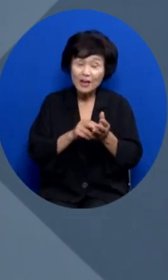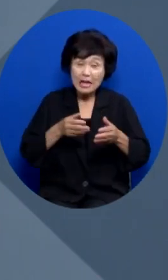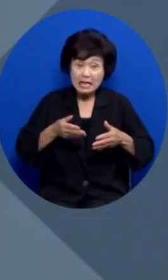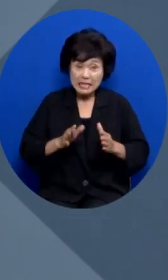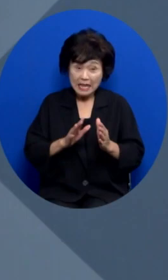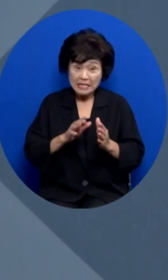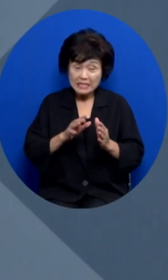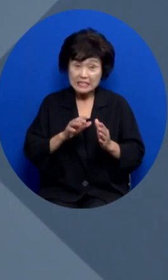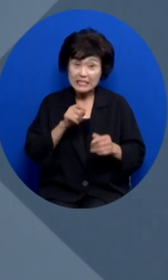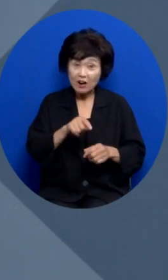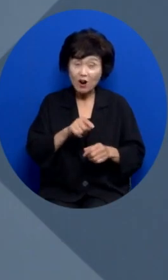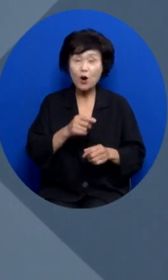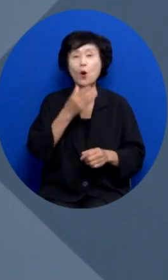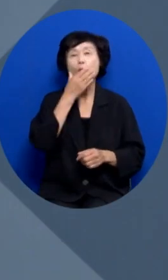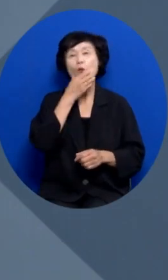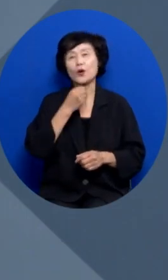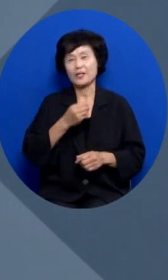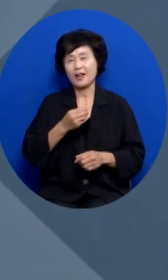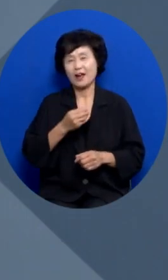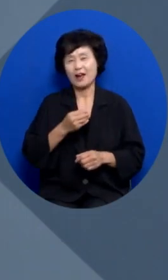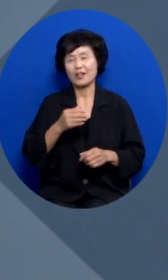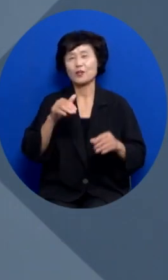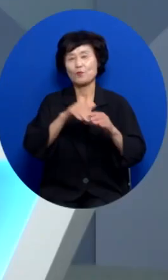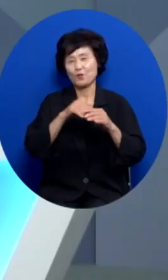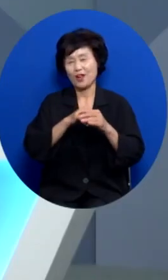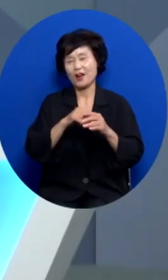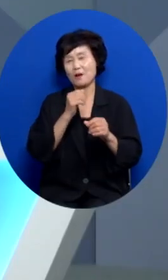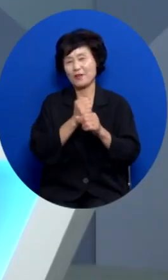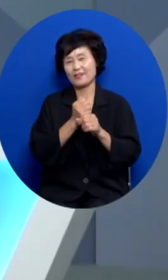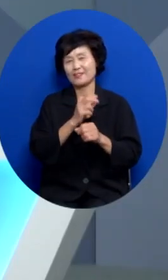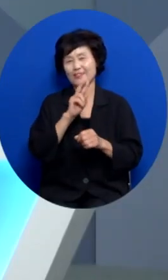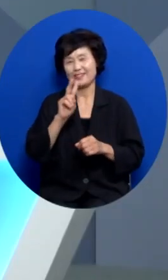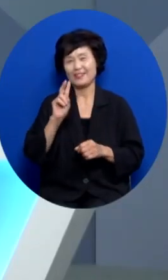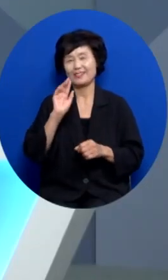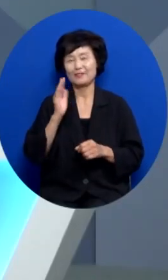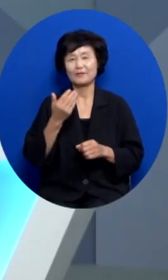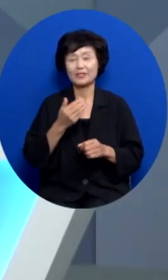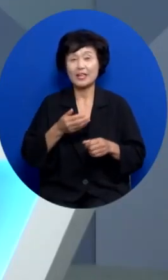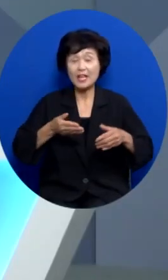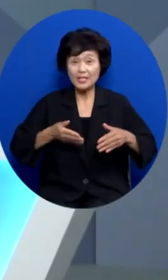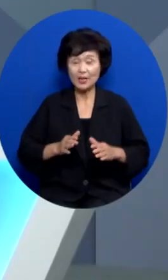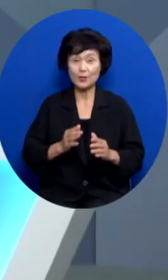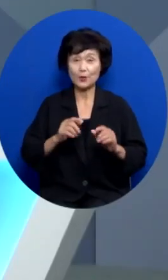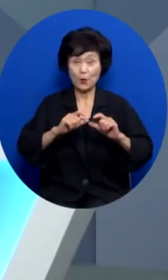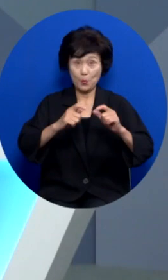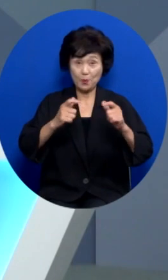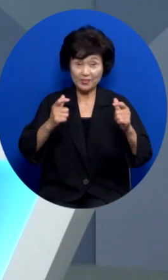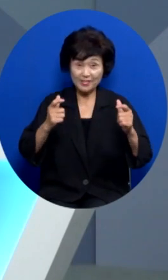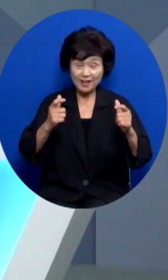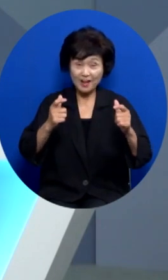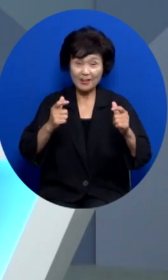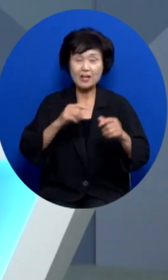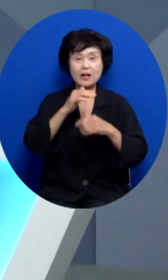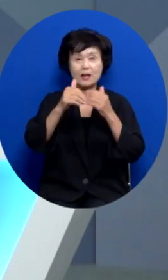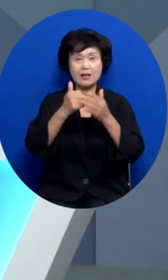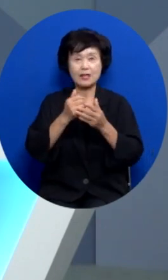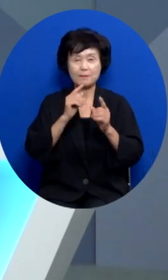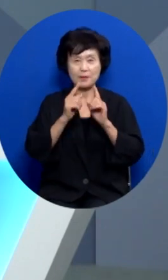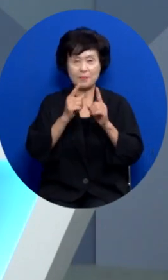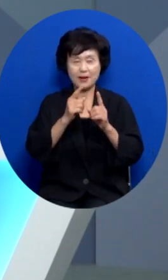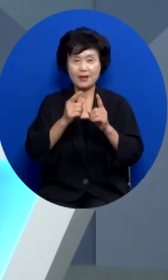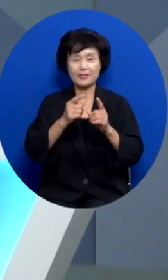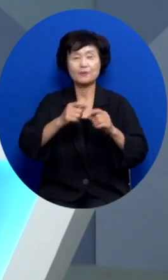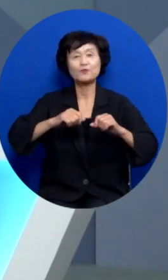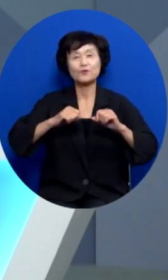것들 흐름이 문화가 그렇게 돼야 됩니다. 네, 생육하고 번성하라는 하나님의 말씀을 따라서